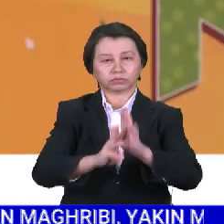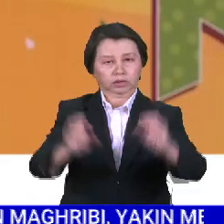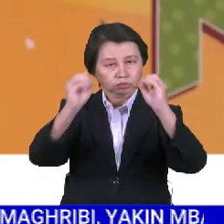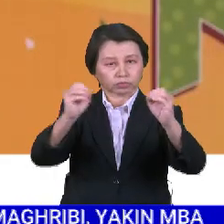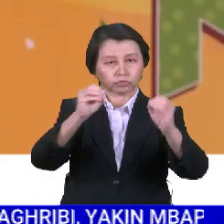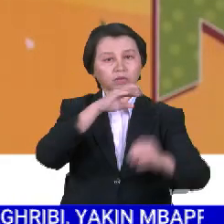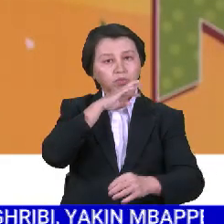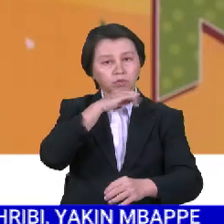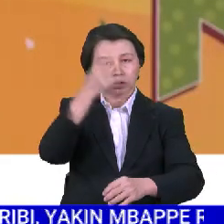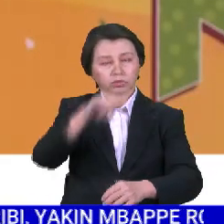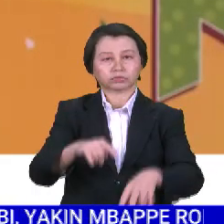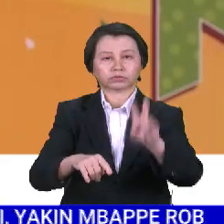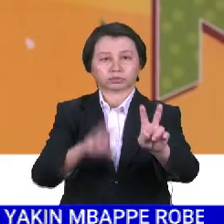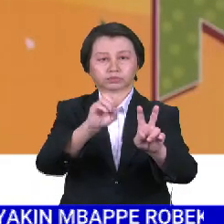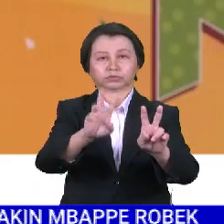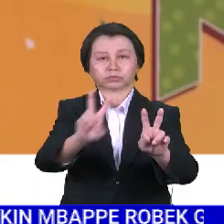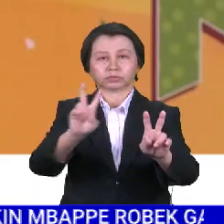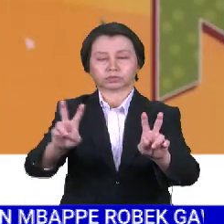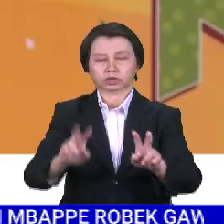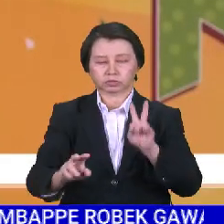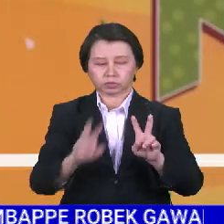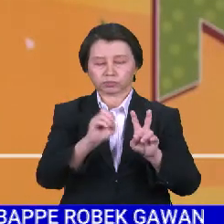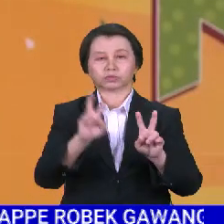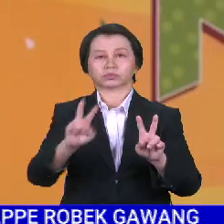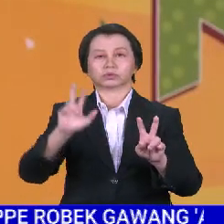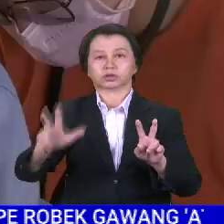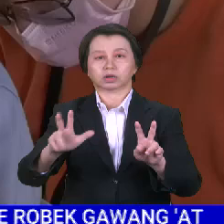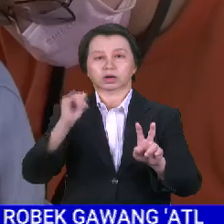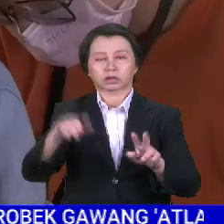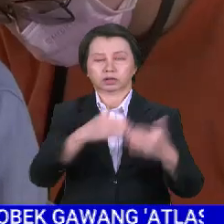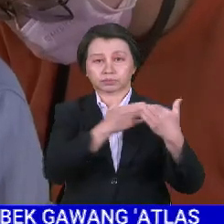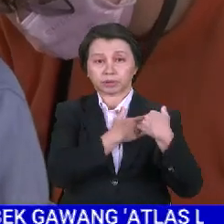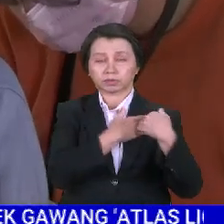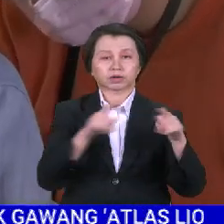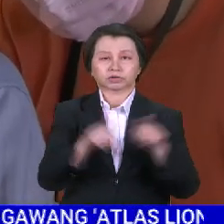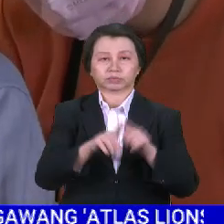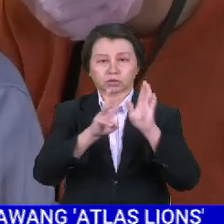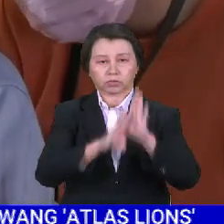sisa bagi 2022-2023 yang berperan